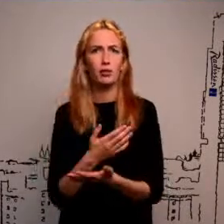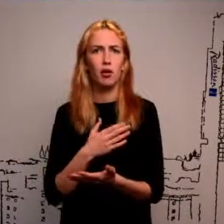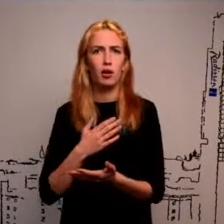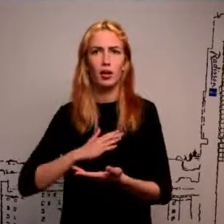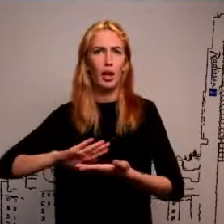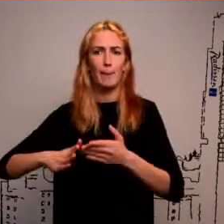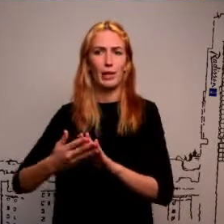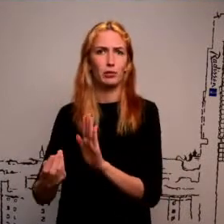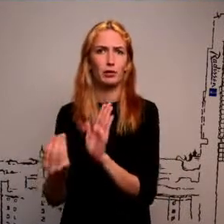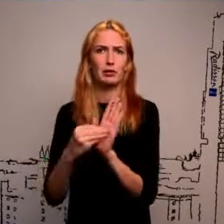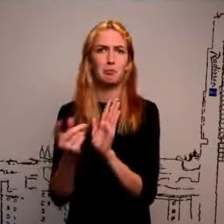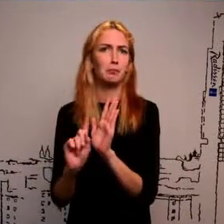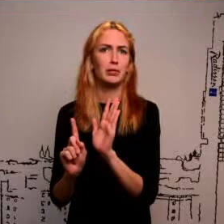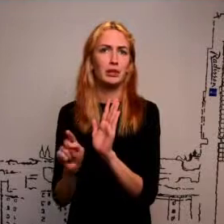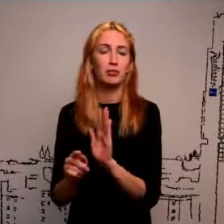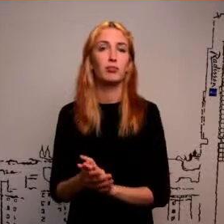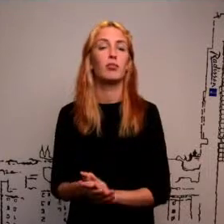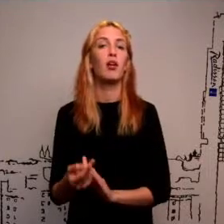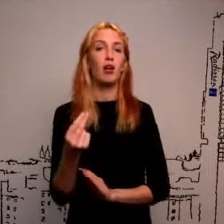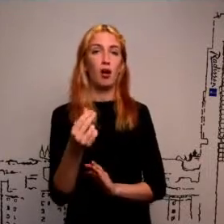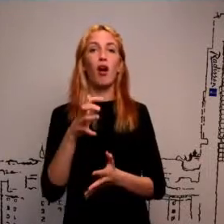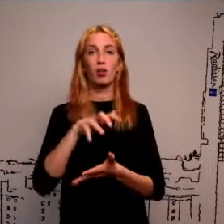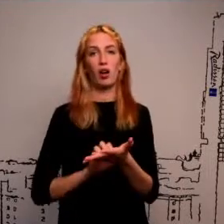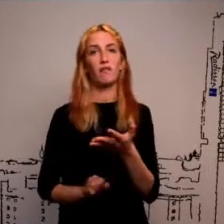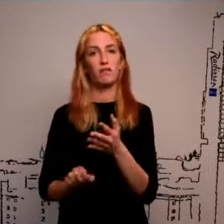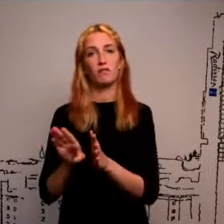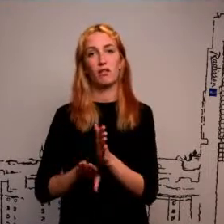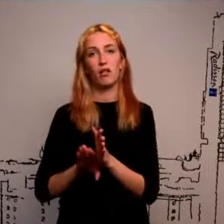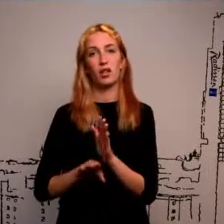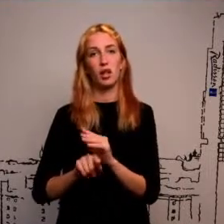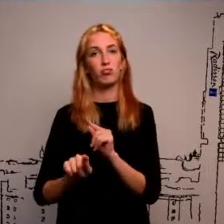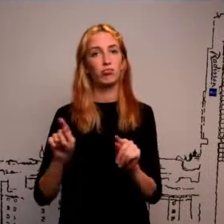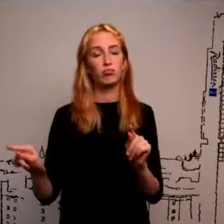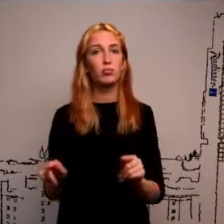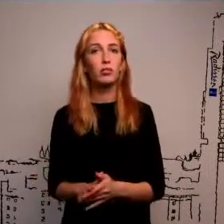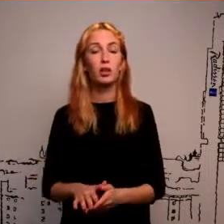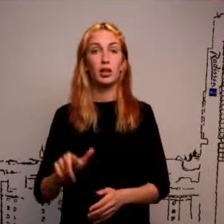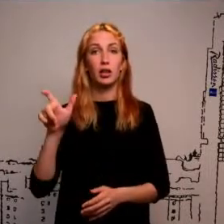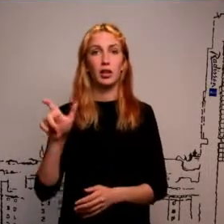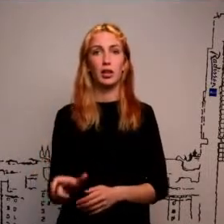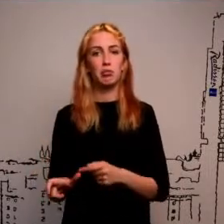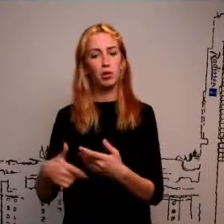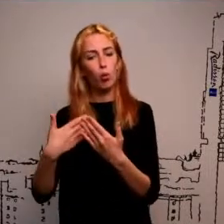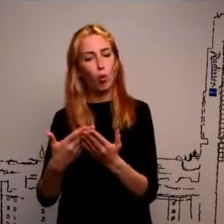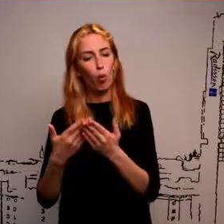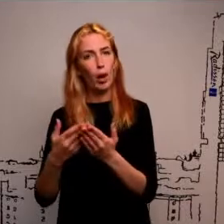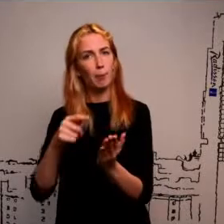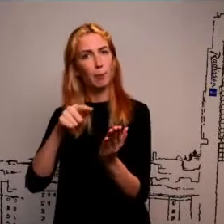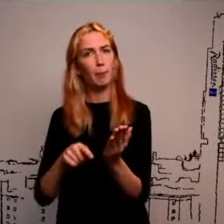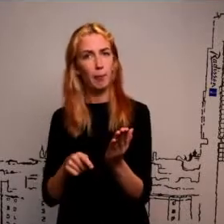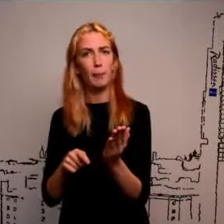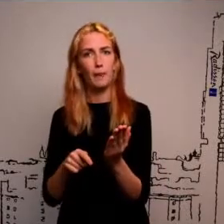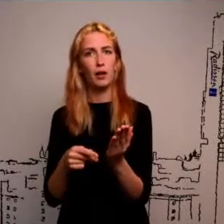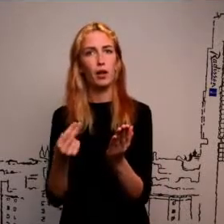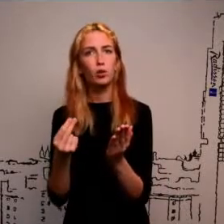lepingusse kirjutatud? No rahaline trahv on väga, väga tüüpiline ja inimene välja loeb ikkagi mingid